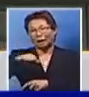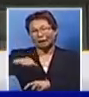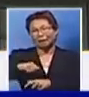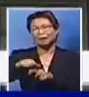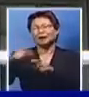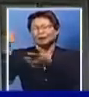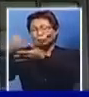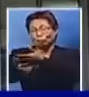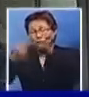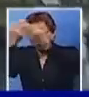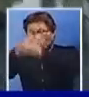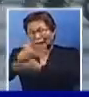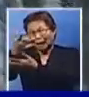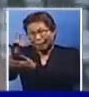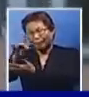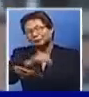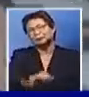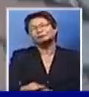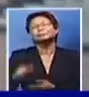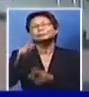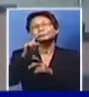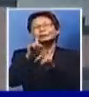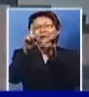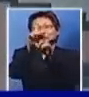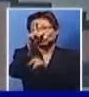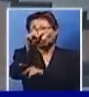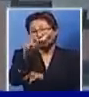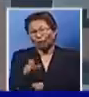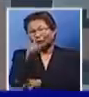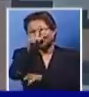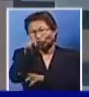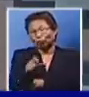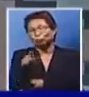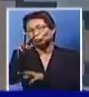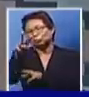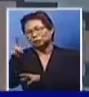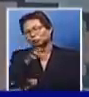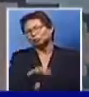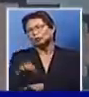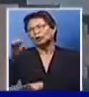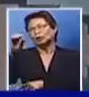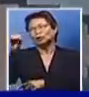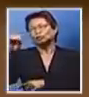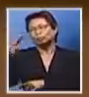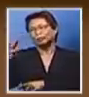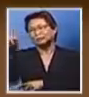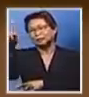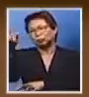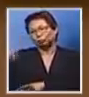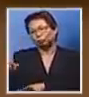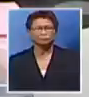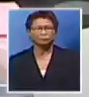kumpulan kongsi gelap 18 dan masing-masing seorang ahli kumpulan 21 dan 04.